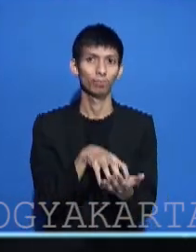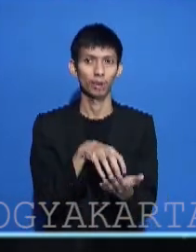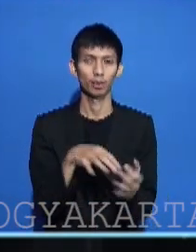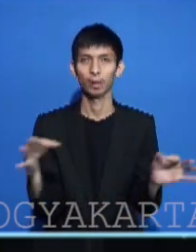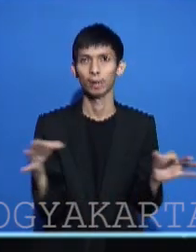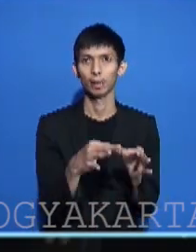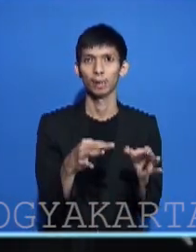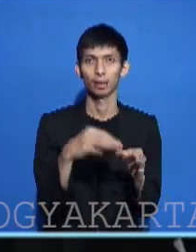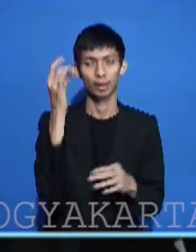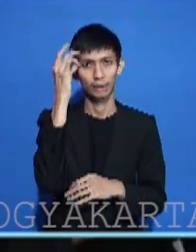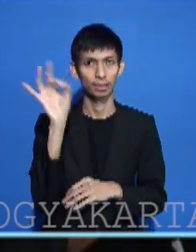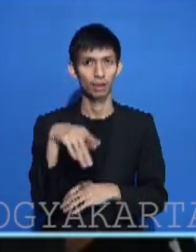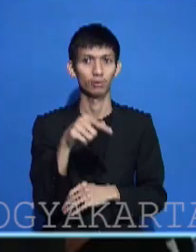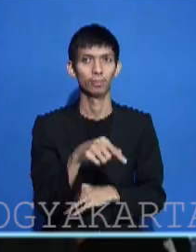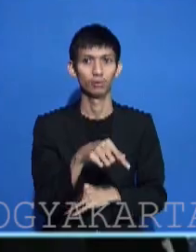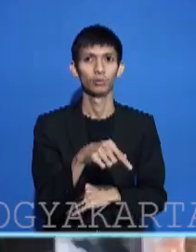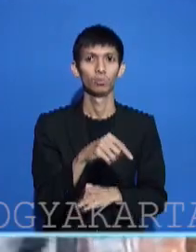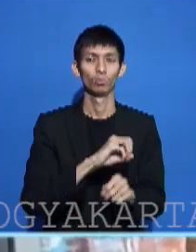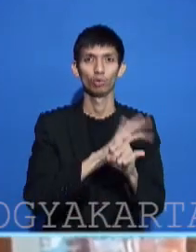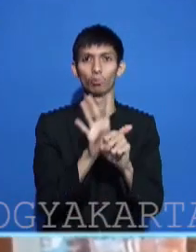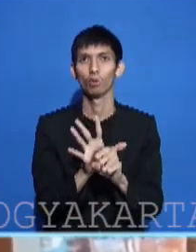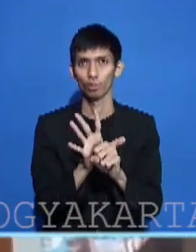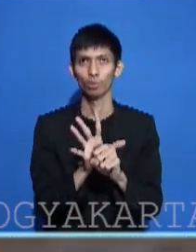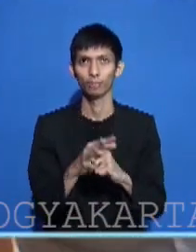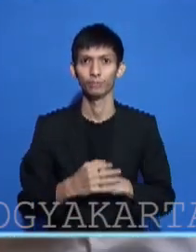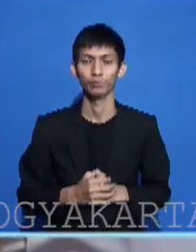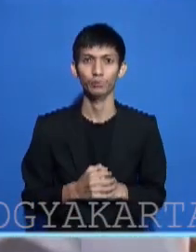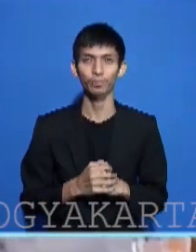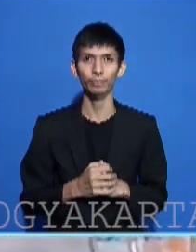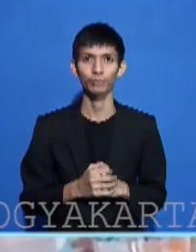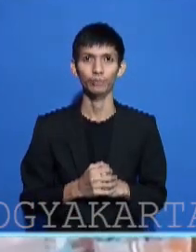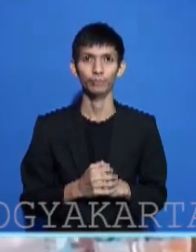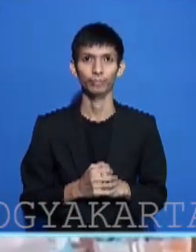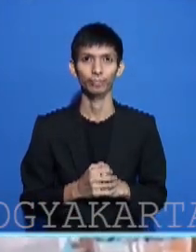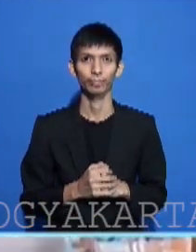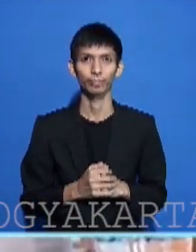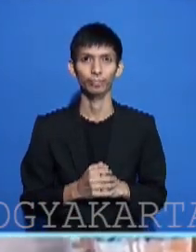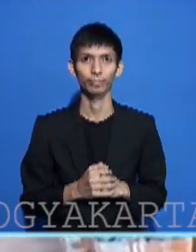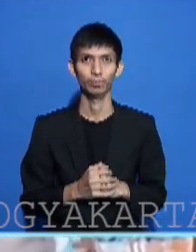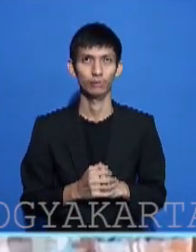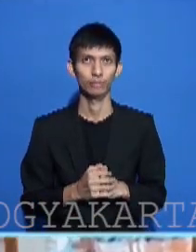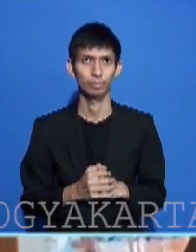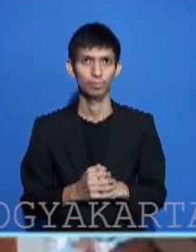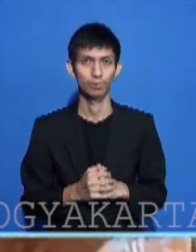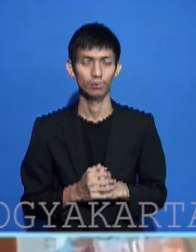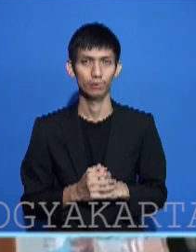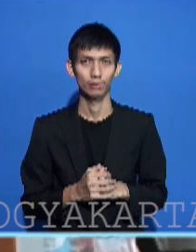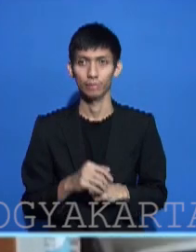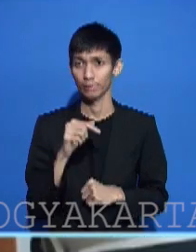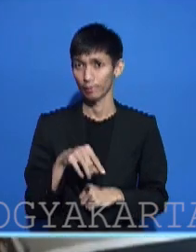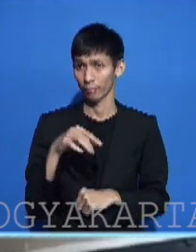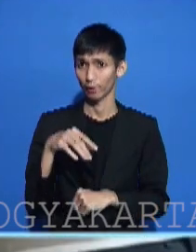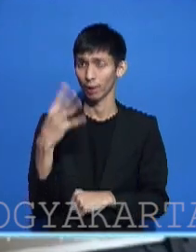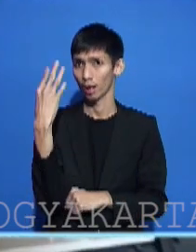Kelurahan Kembang Kapanewon Nanggulan, Kabupaten Kulon Progo, Daerah Istimewa Yogyakarta, yang merupakan kampung